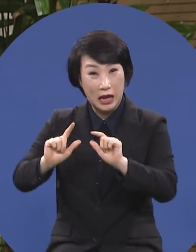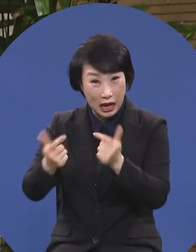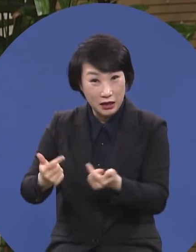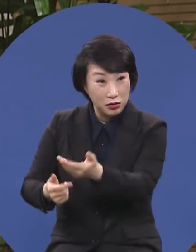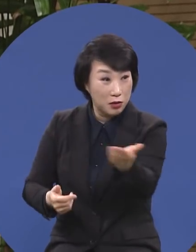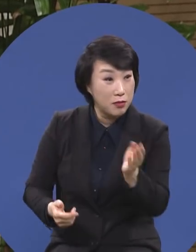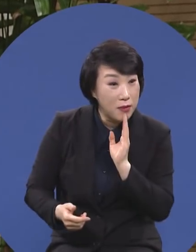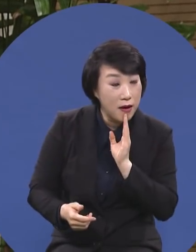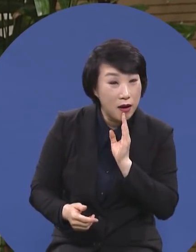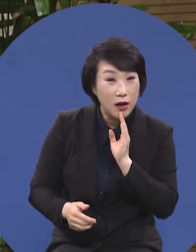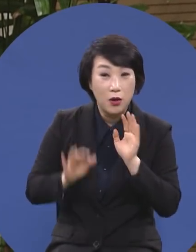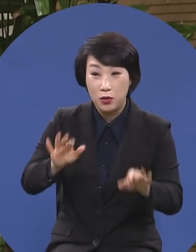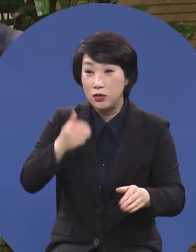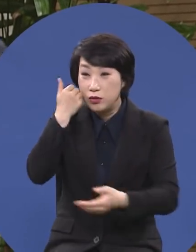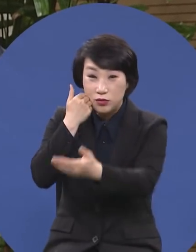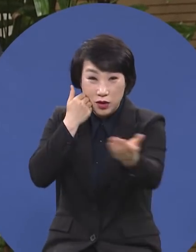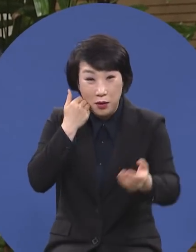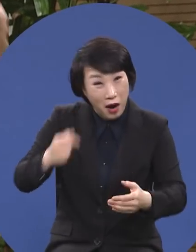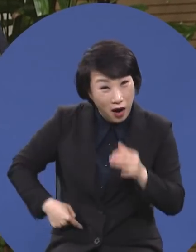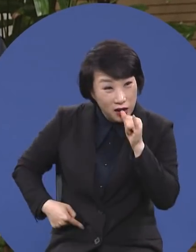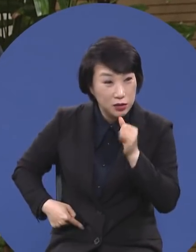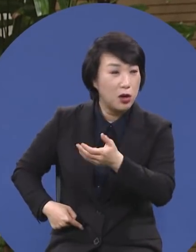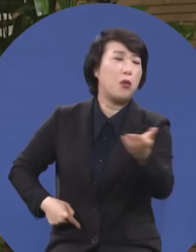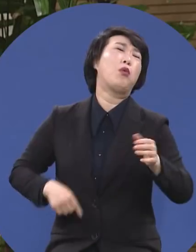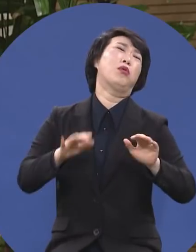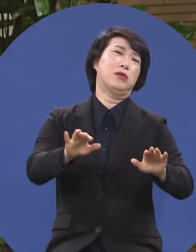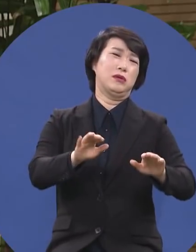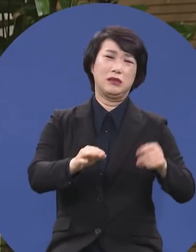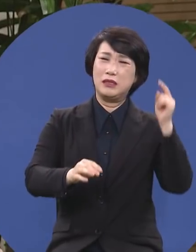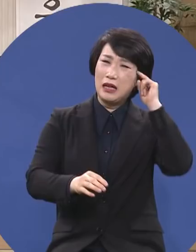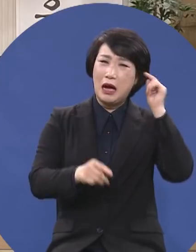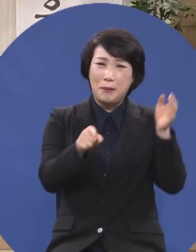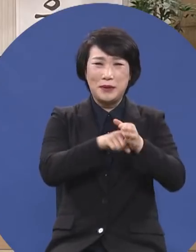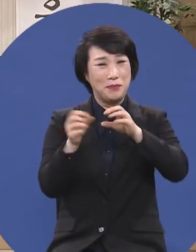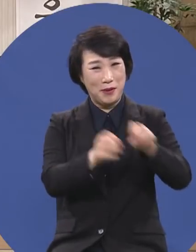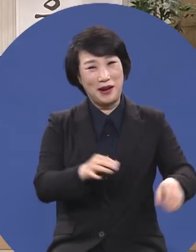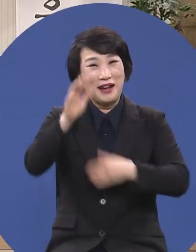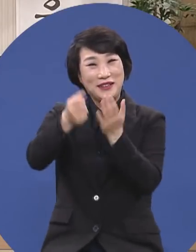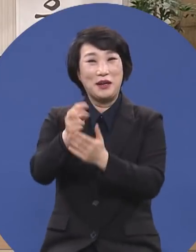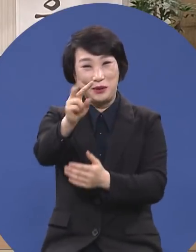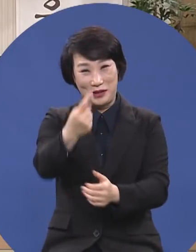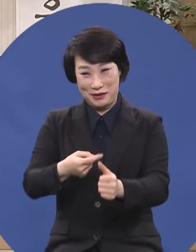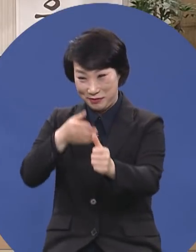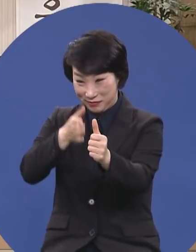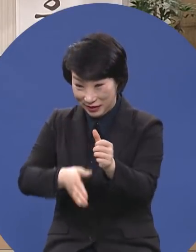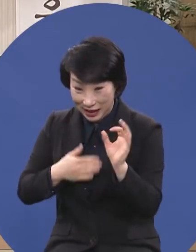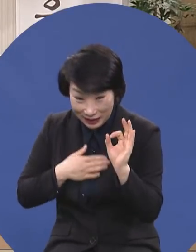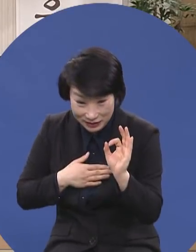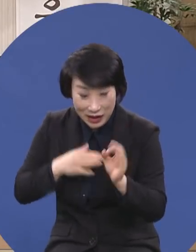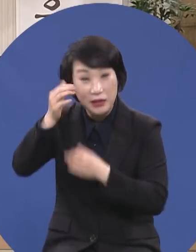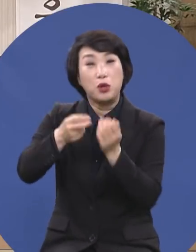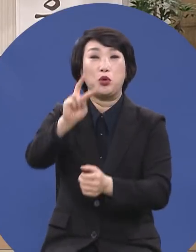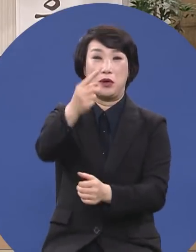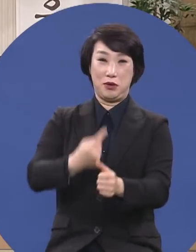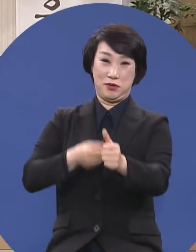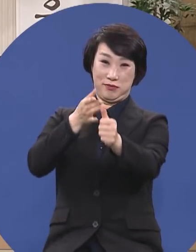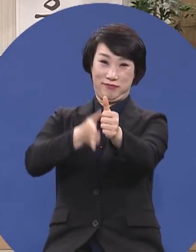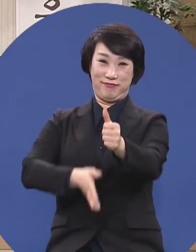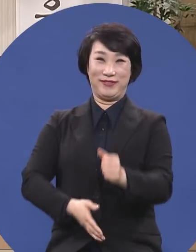사람이 있거든, 오늘 자기 신념을 버리고 하나님께 돌아오라 그 말이야. 하나님께 돌아오라 이